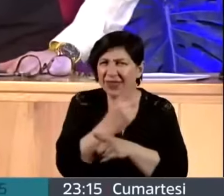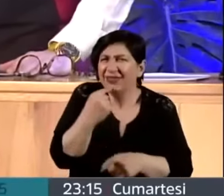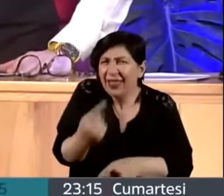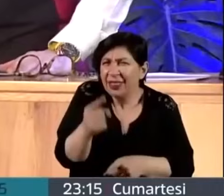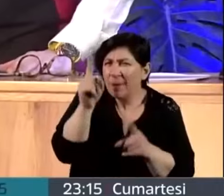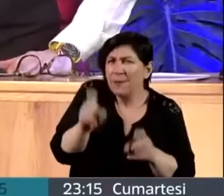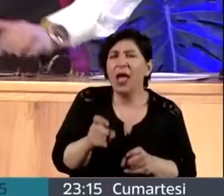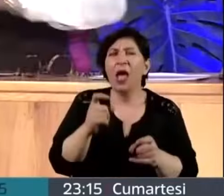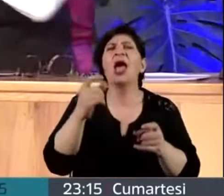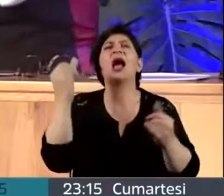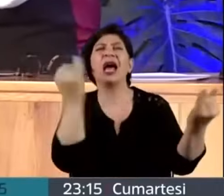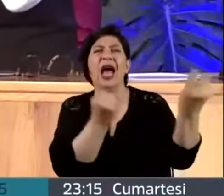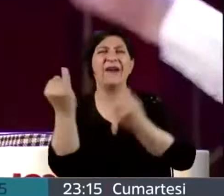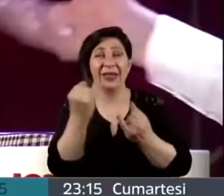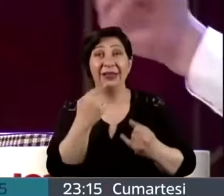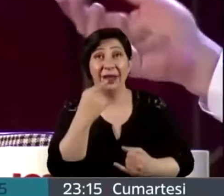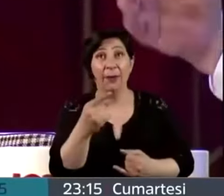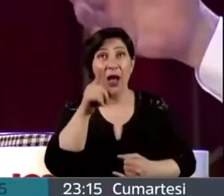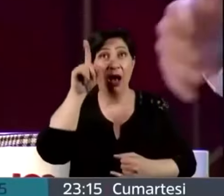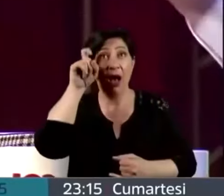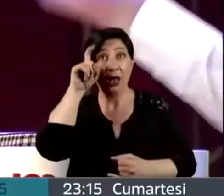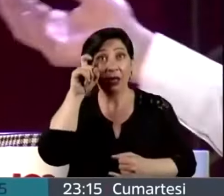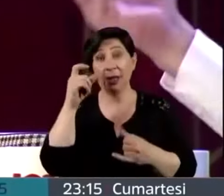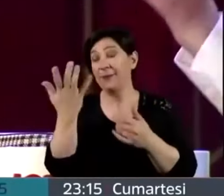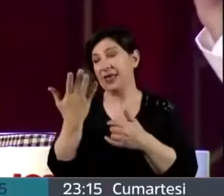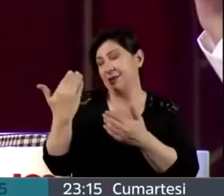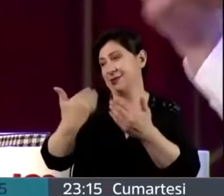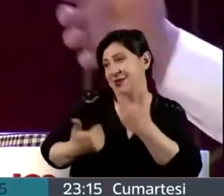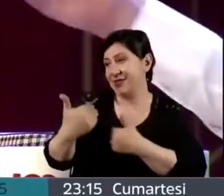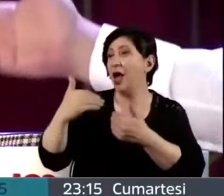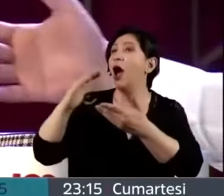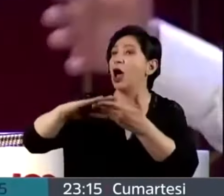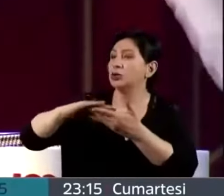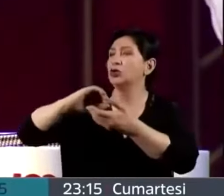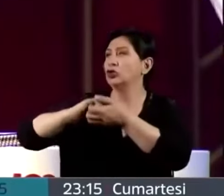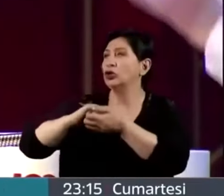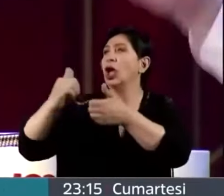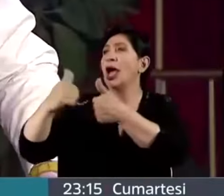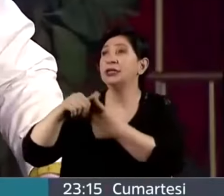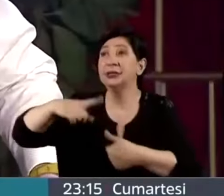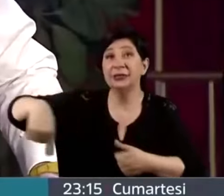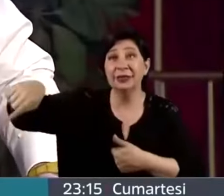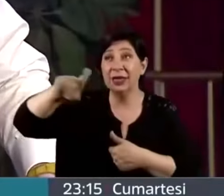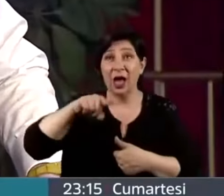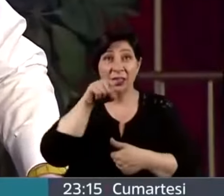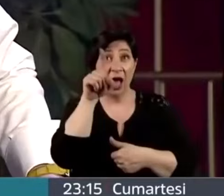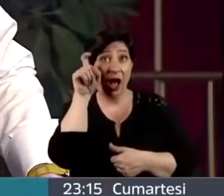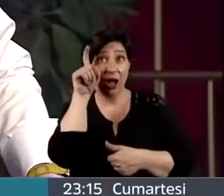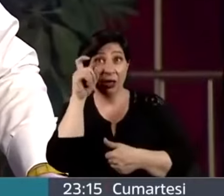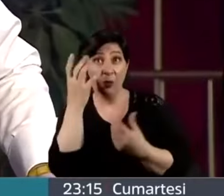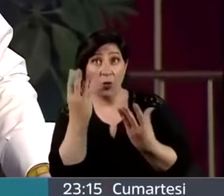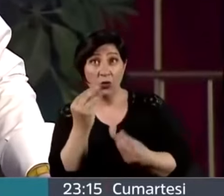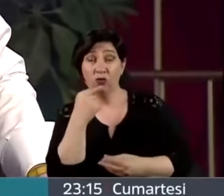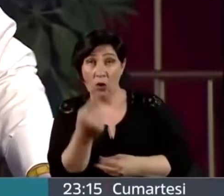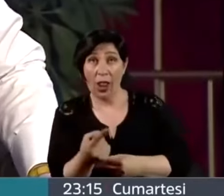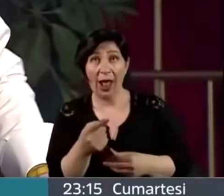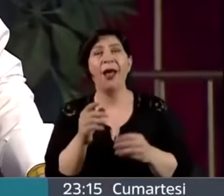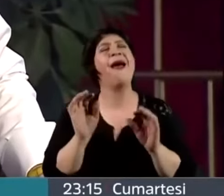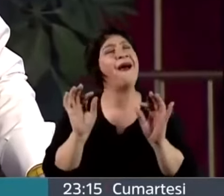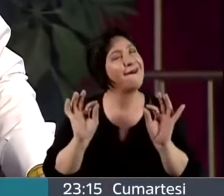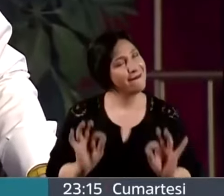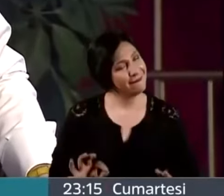der tabii ki. İnsan kavgada der de sizi nasıl akıllı mı bulur sevdikleriniz? Mesela aşklar dünyasında, duygusallıklarda.